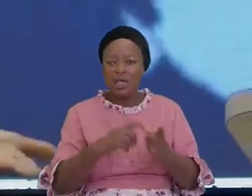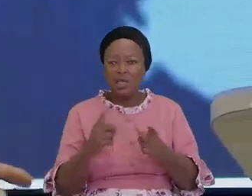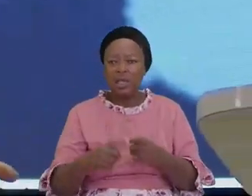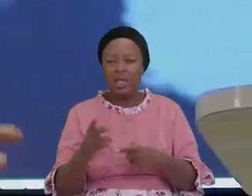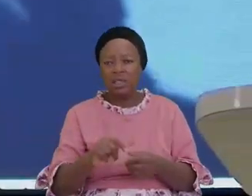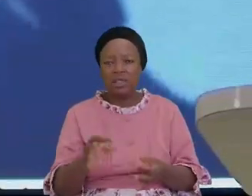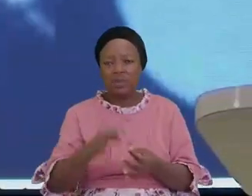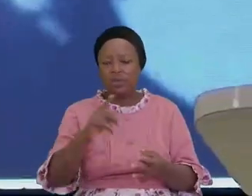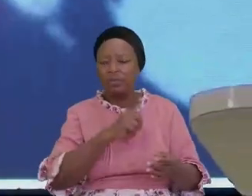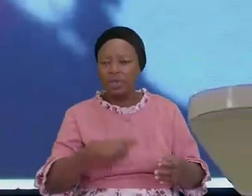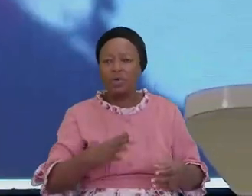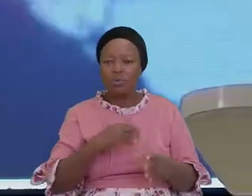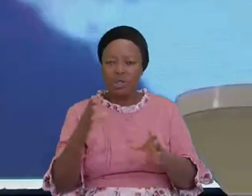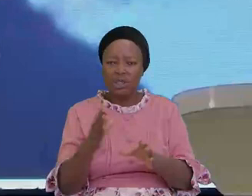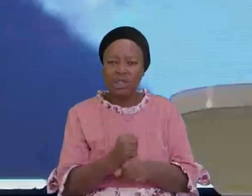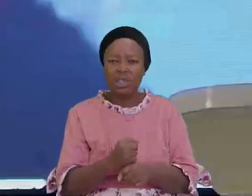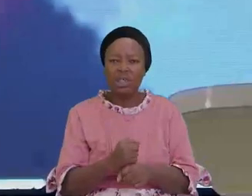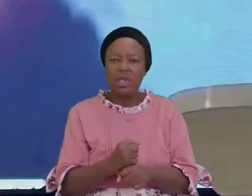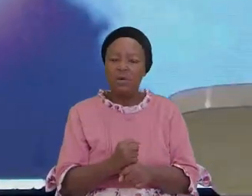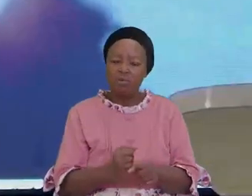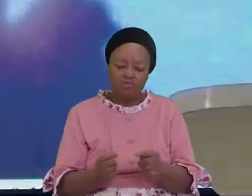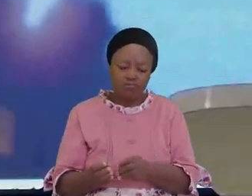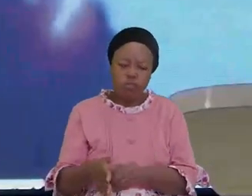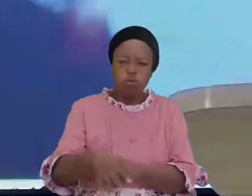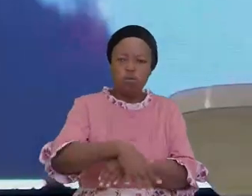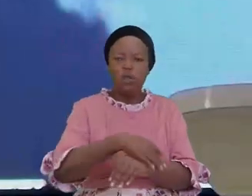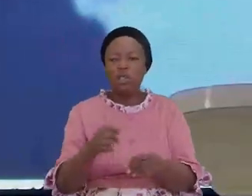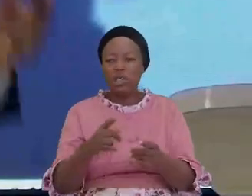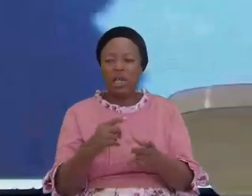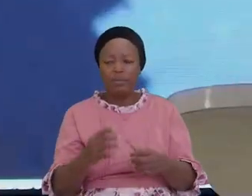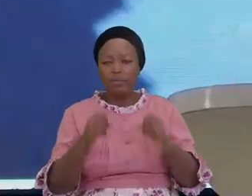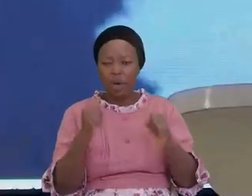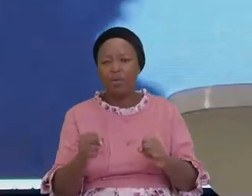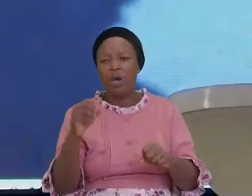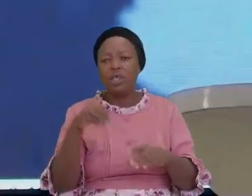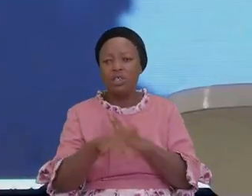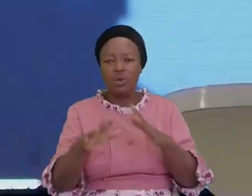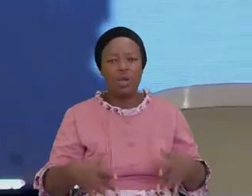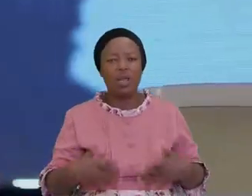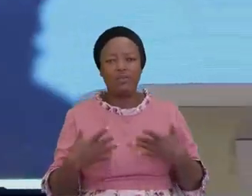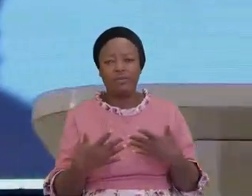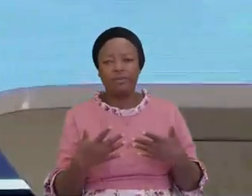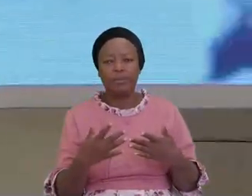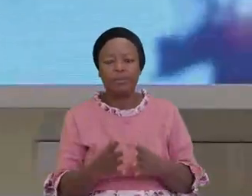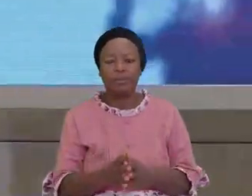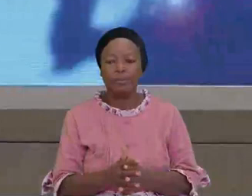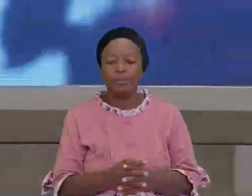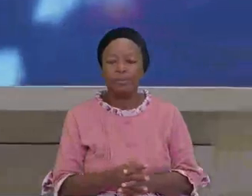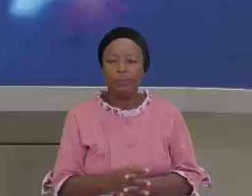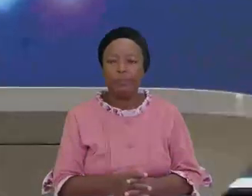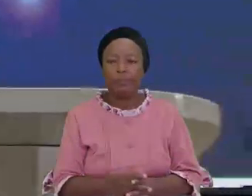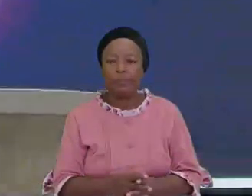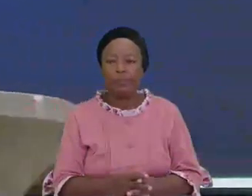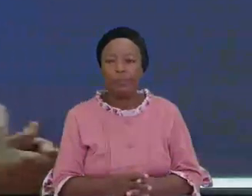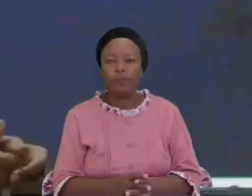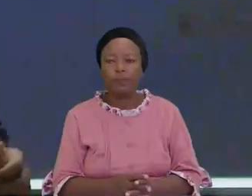suprématie, et l'esprit de Dieu prendra le contrôle et amènera sa puissance de contrôle,